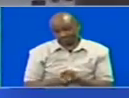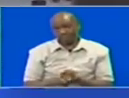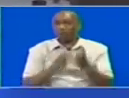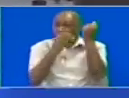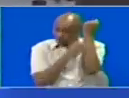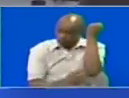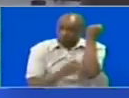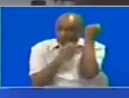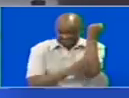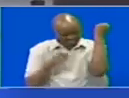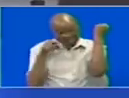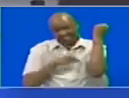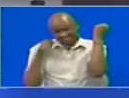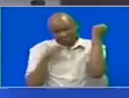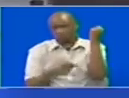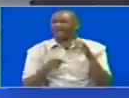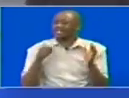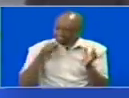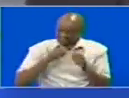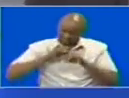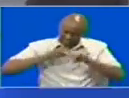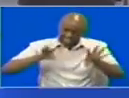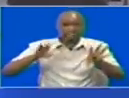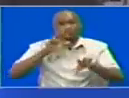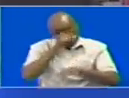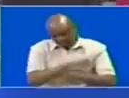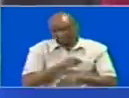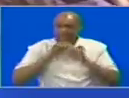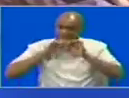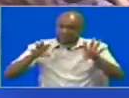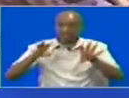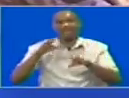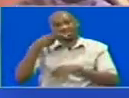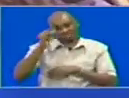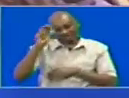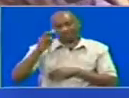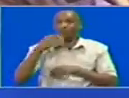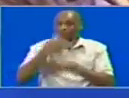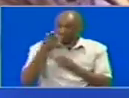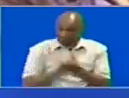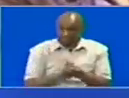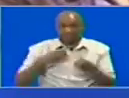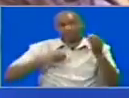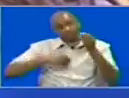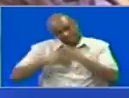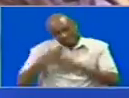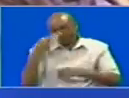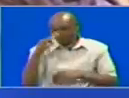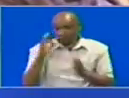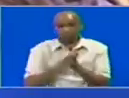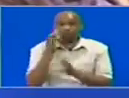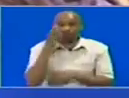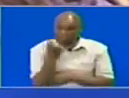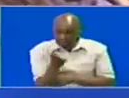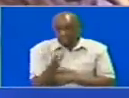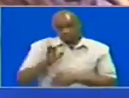Poverty has been cited as a major driver in the spread of HIV at the border. In their attempt to sell fruits and vegetables, young